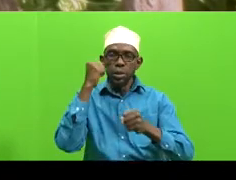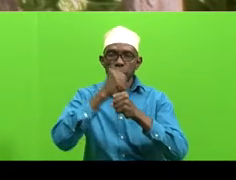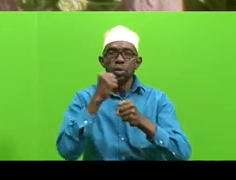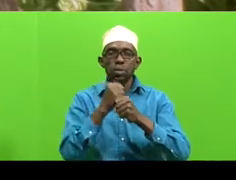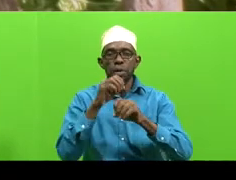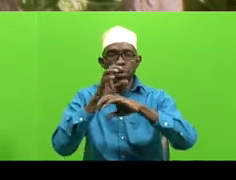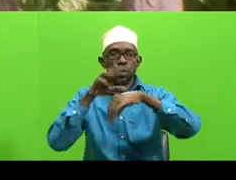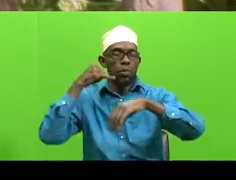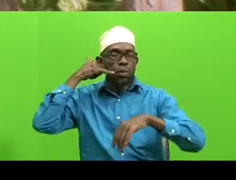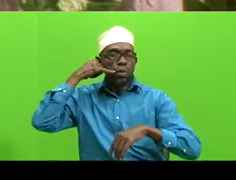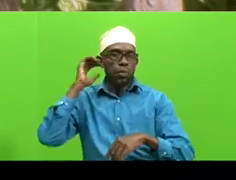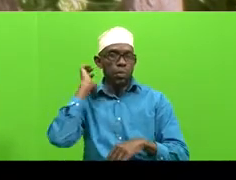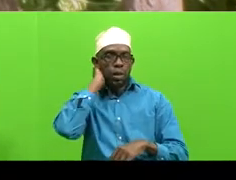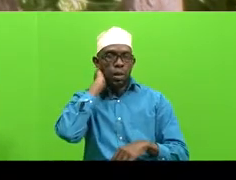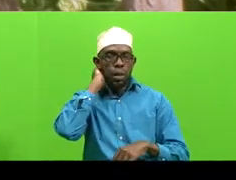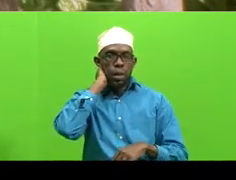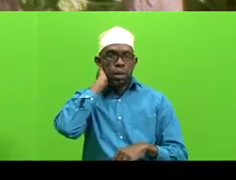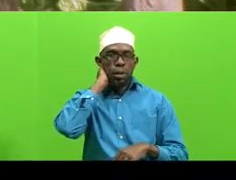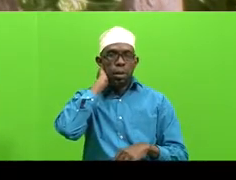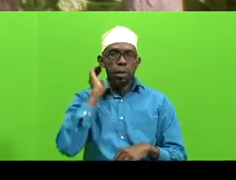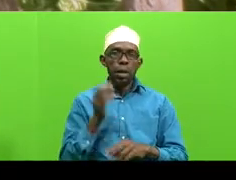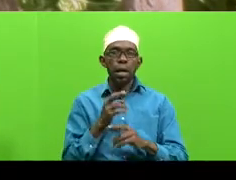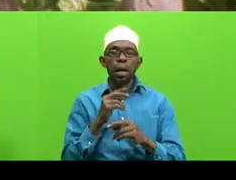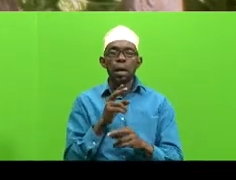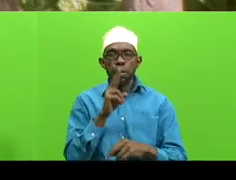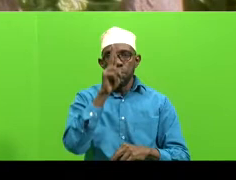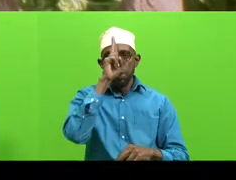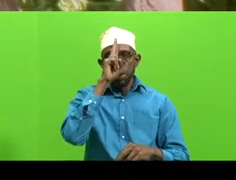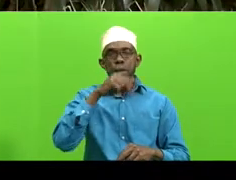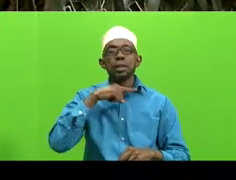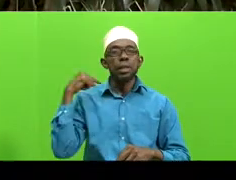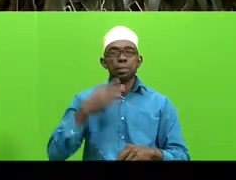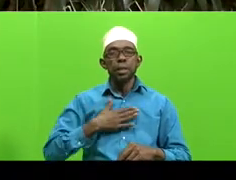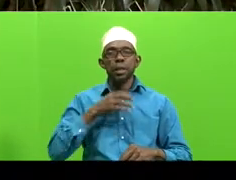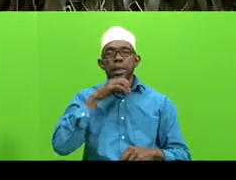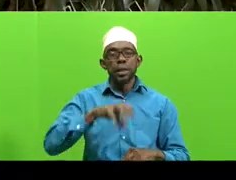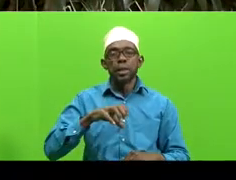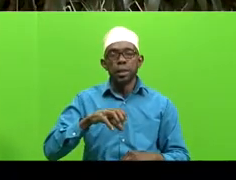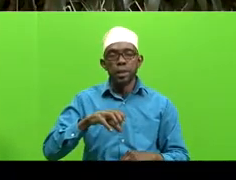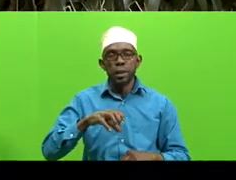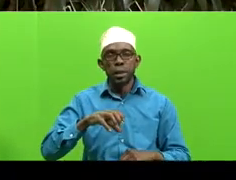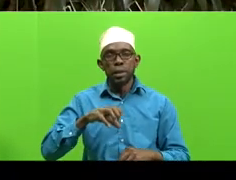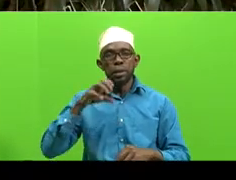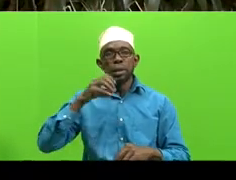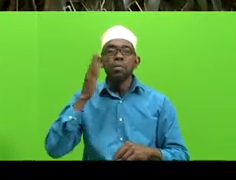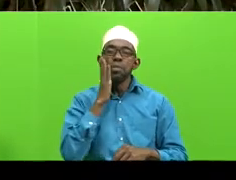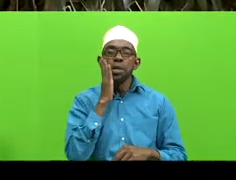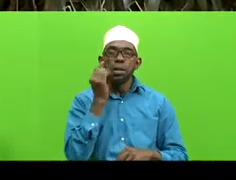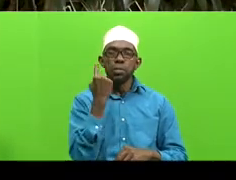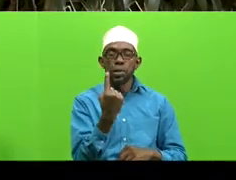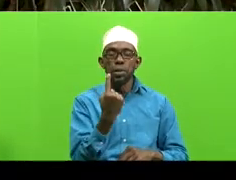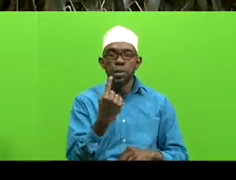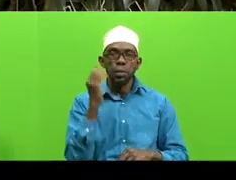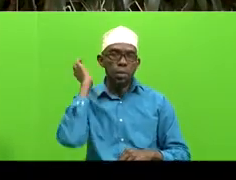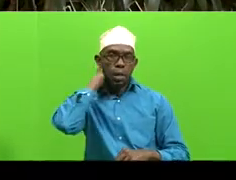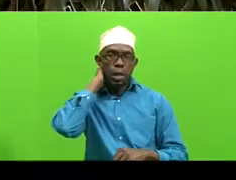Murang'a na mama fulani, naam, polisi wamemua mtoto wangu. Alafu unasema tu, mama mmoja katika kaunti ya